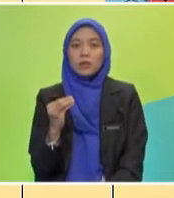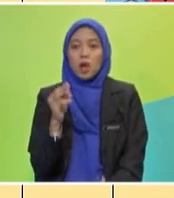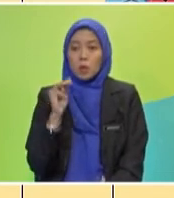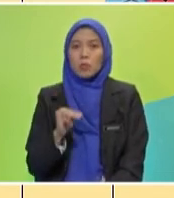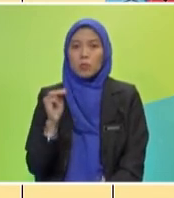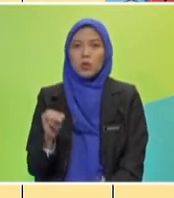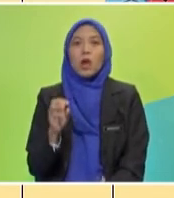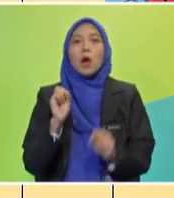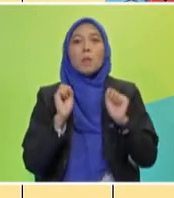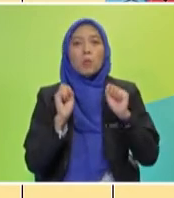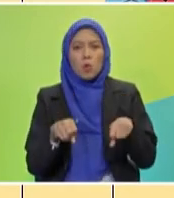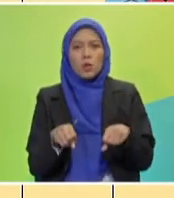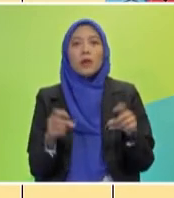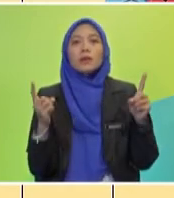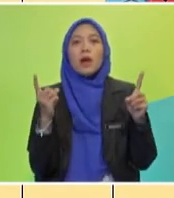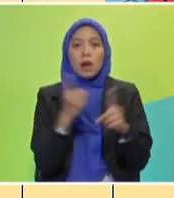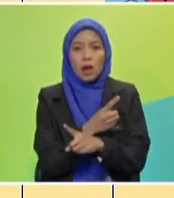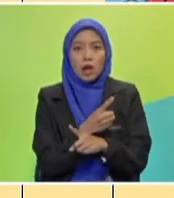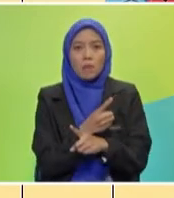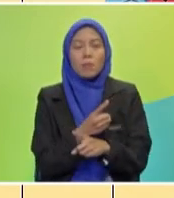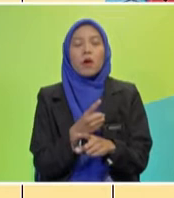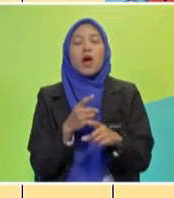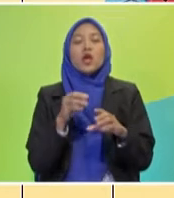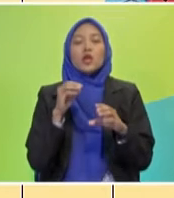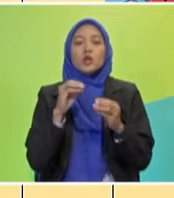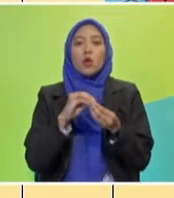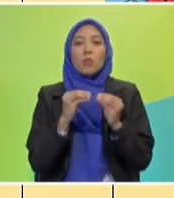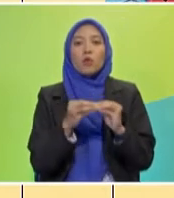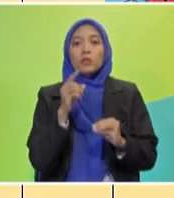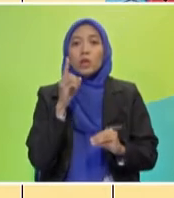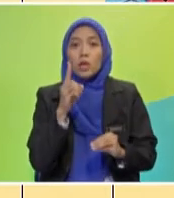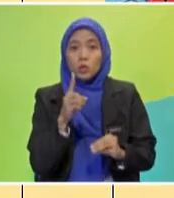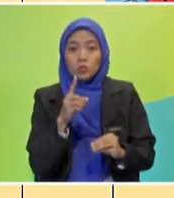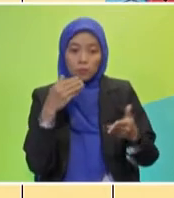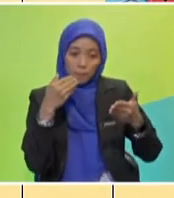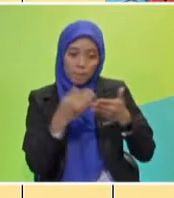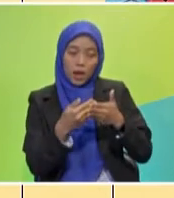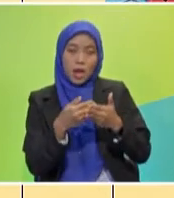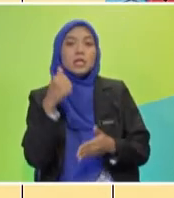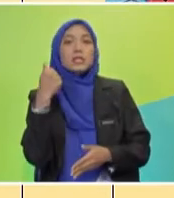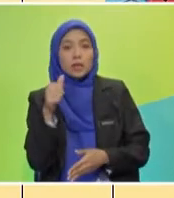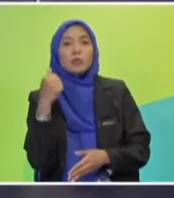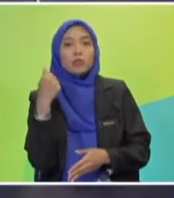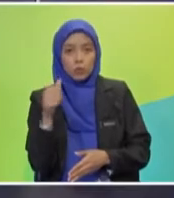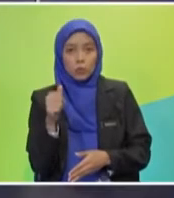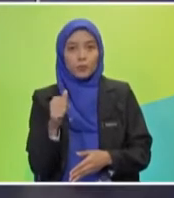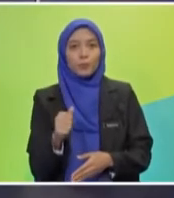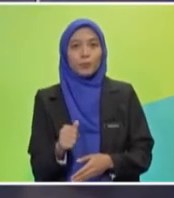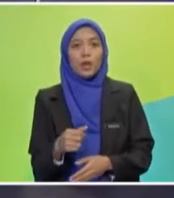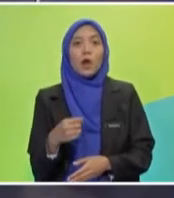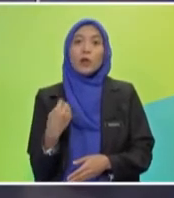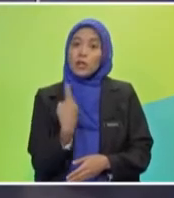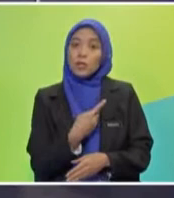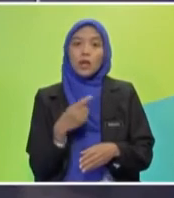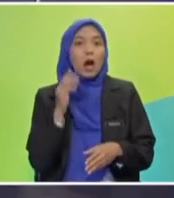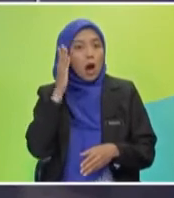kita mampu mendarab nombor 1 digit dengan 10. Kita akan lakukan aktiviti ke